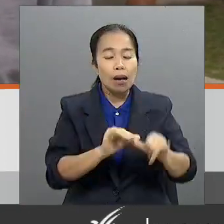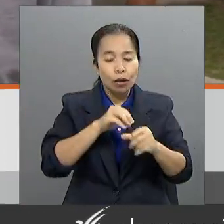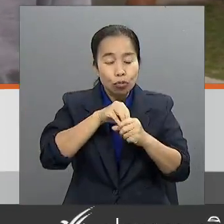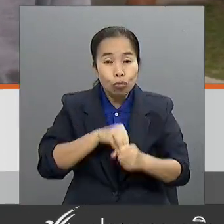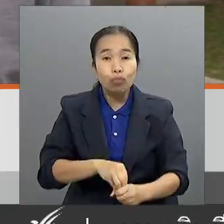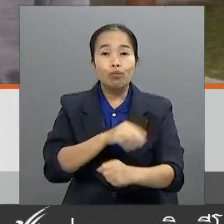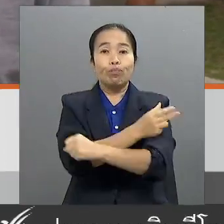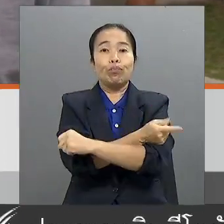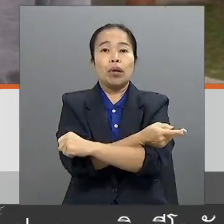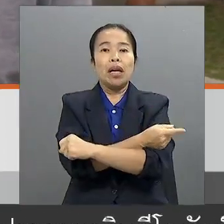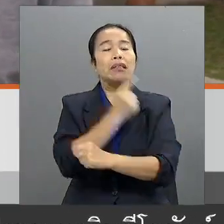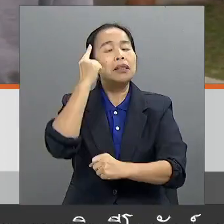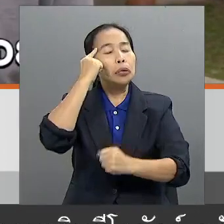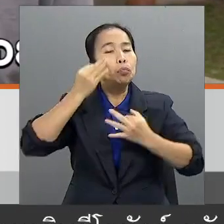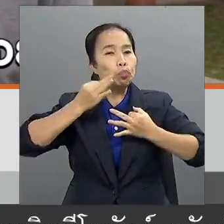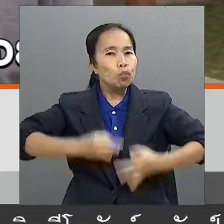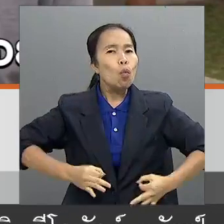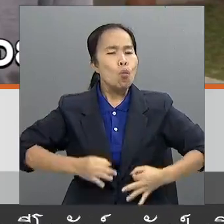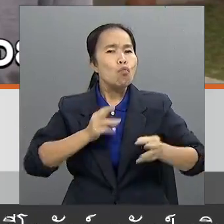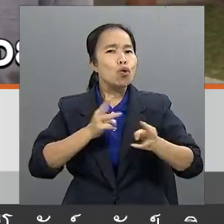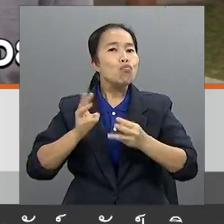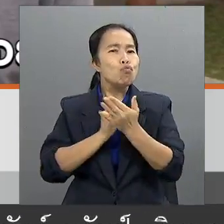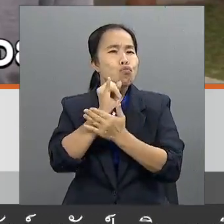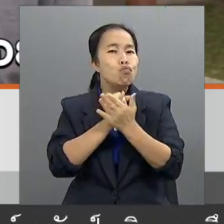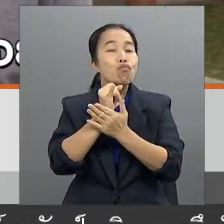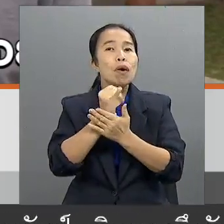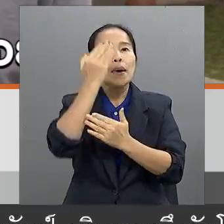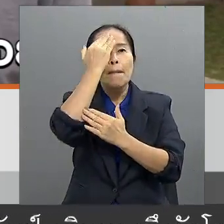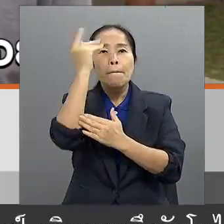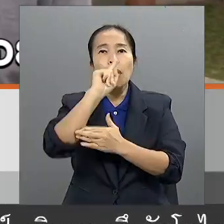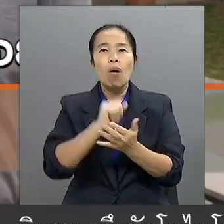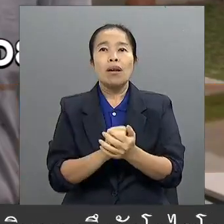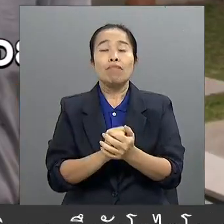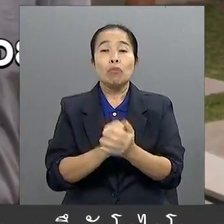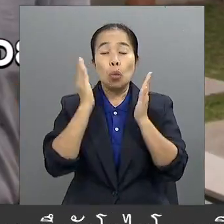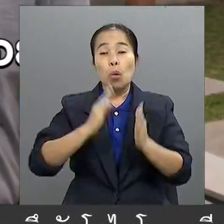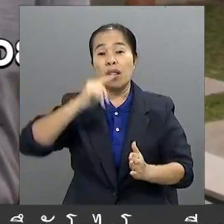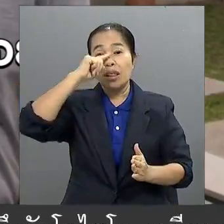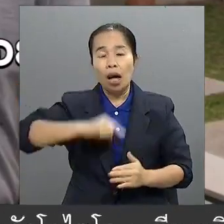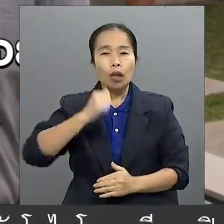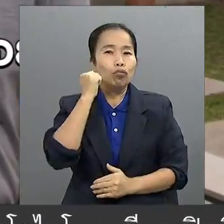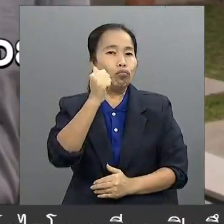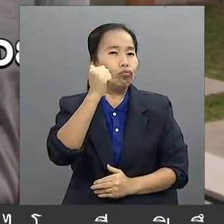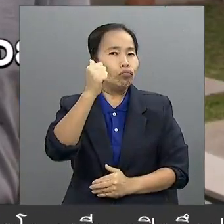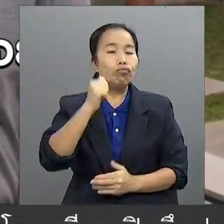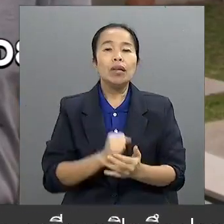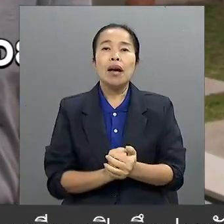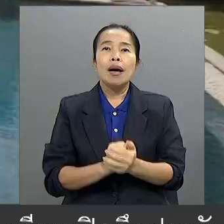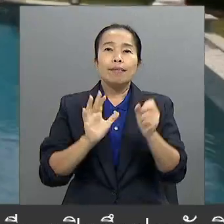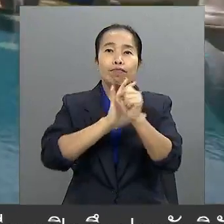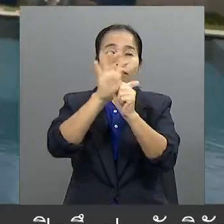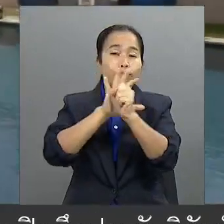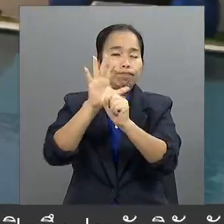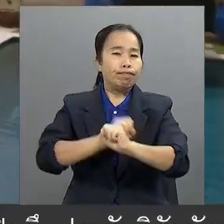very appreciative of what has been done by this country with regard to COVID and looking after the people who are living